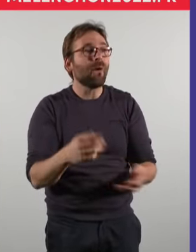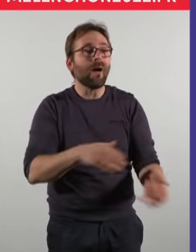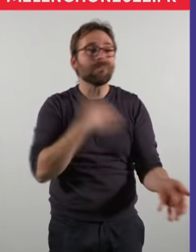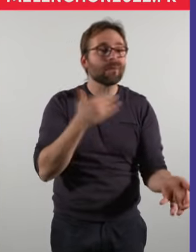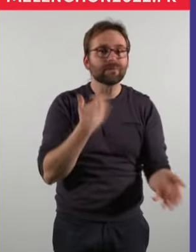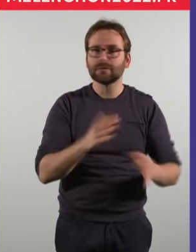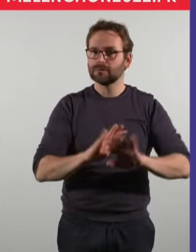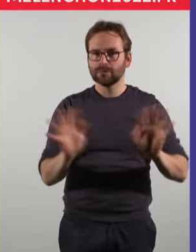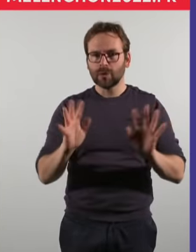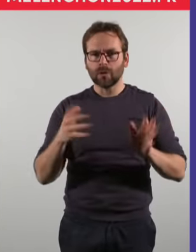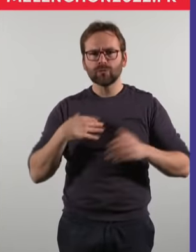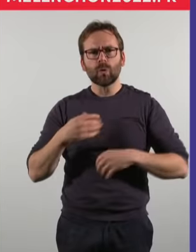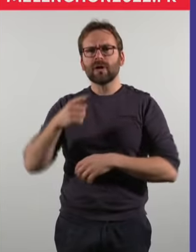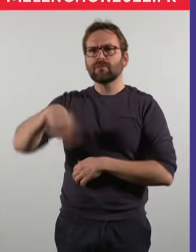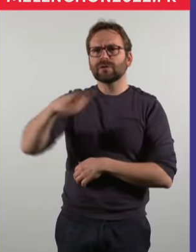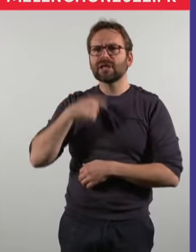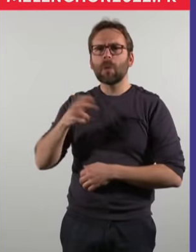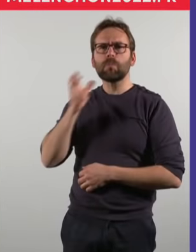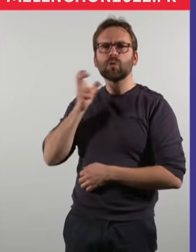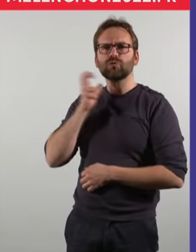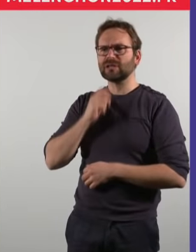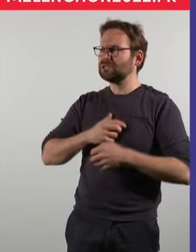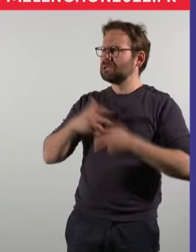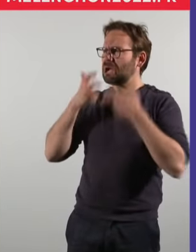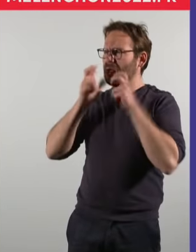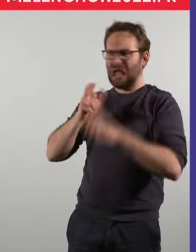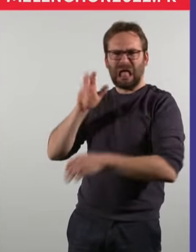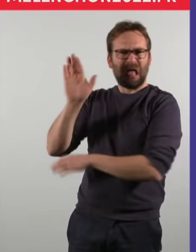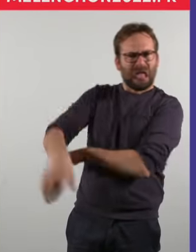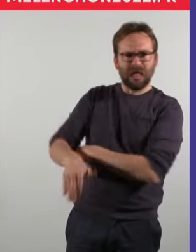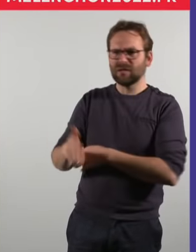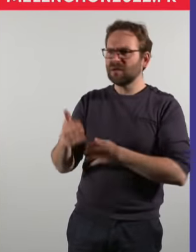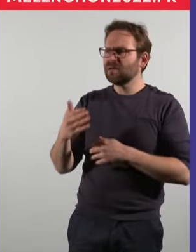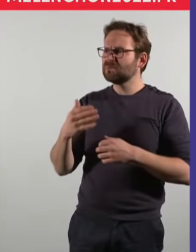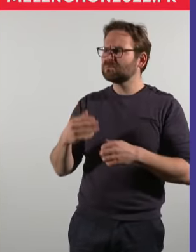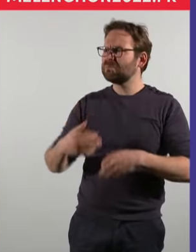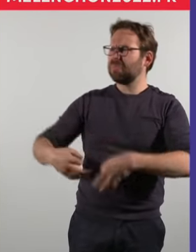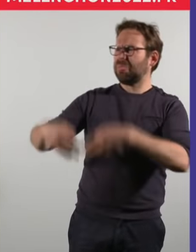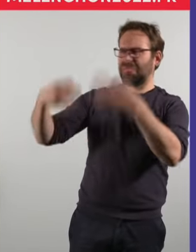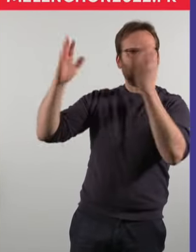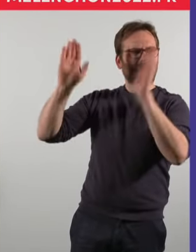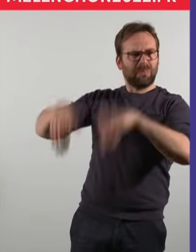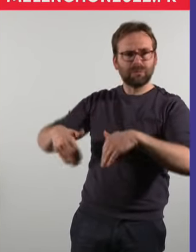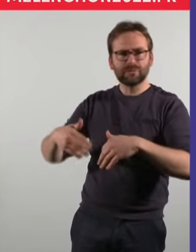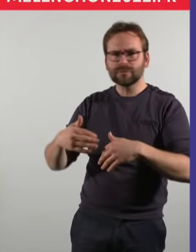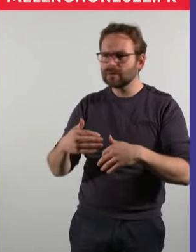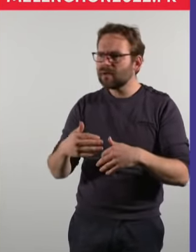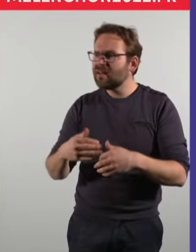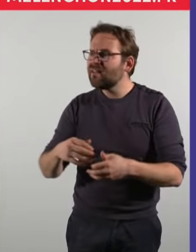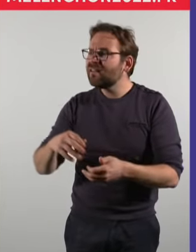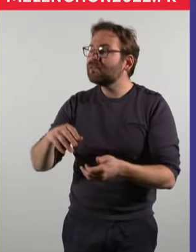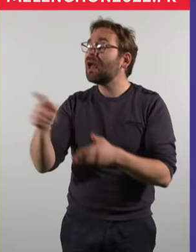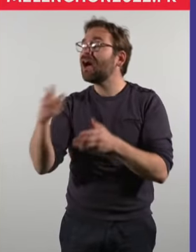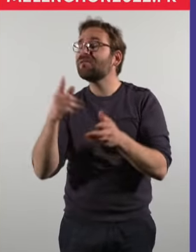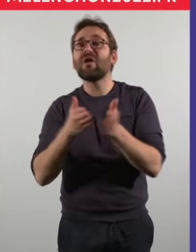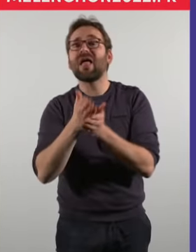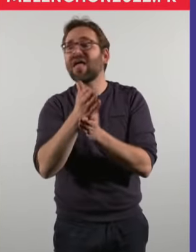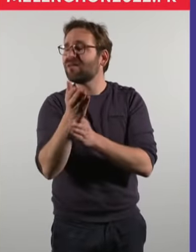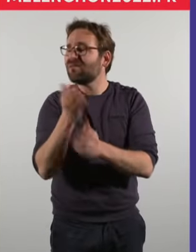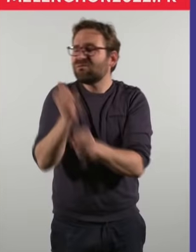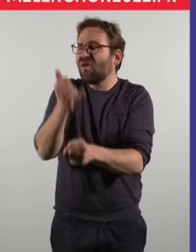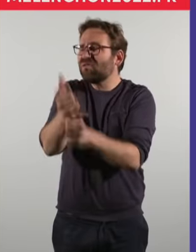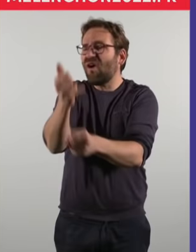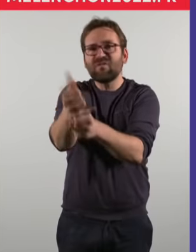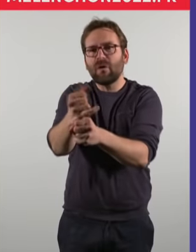que jamais son mépris envers la bourgeoisie, hurler contre sa vulgarité, cracher sur l'irréalité qu'elle a choisie comme